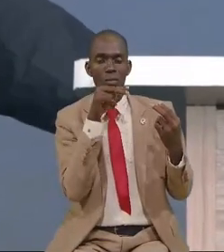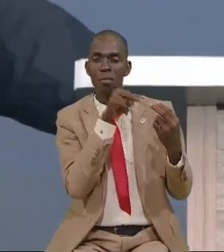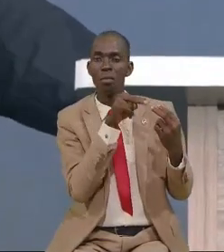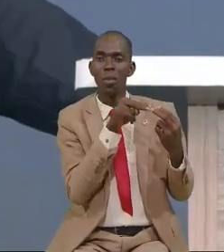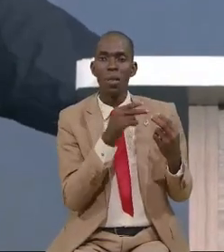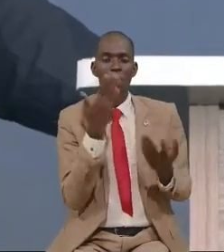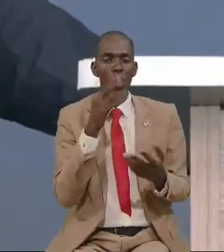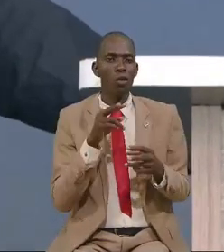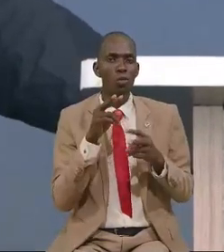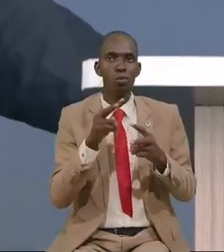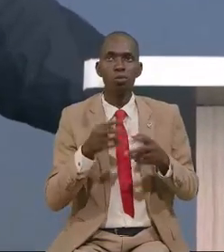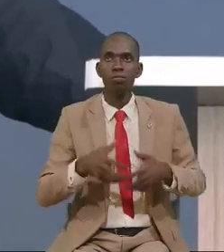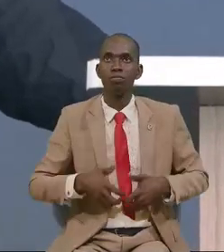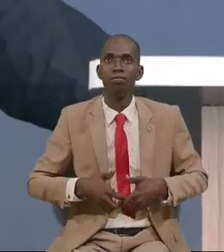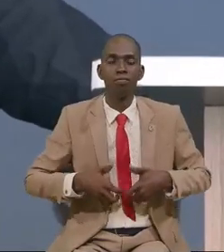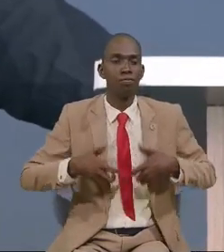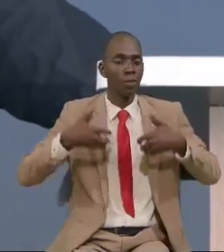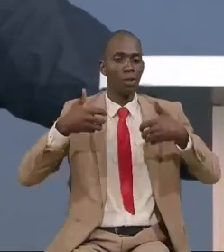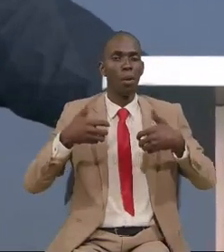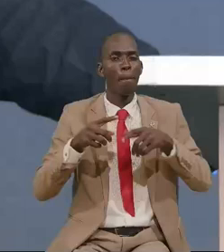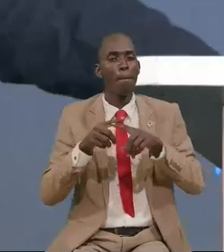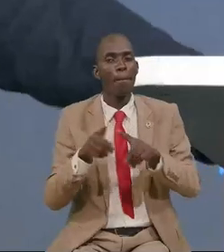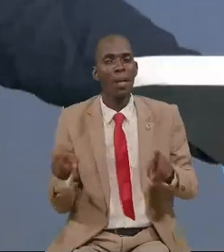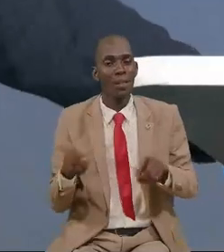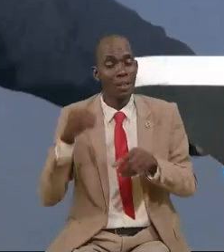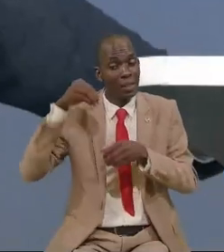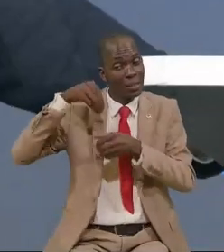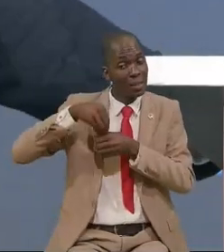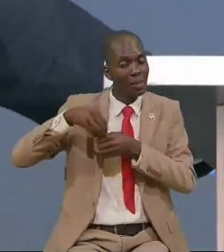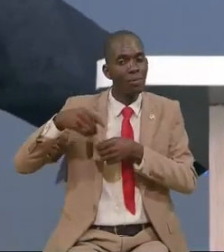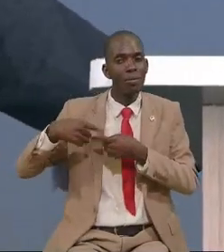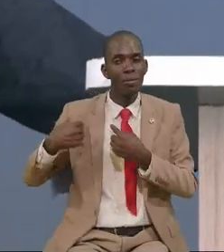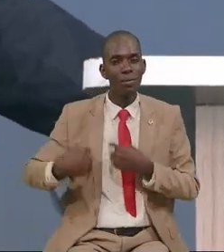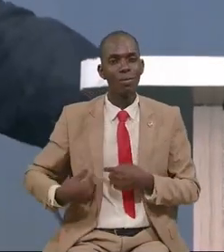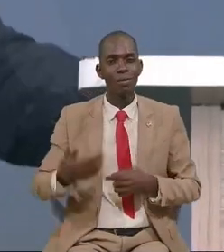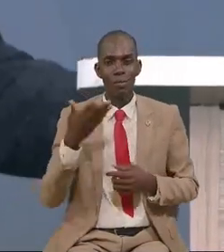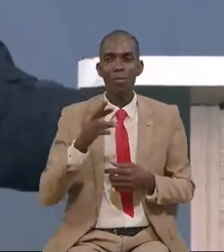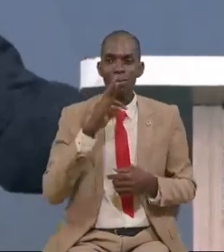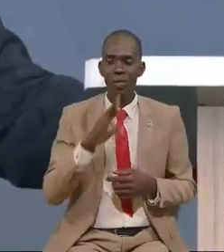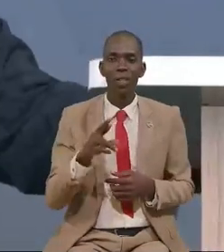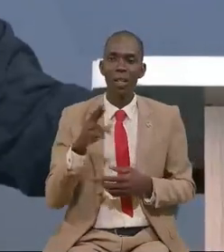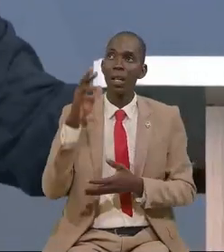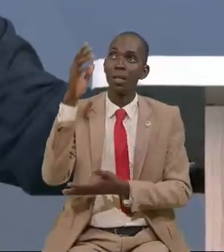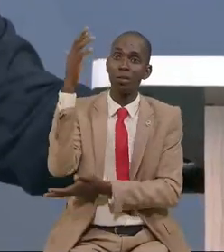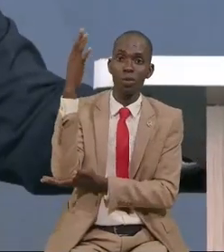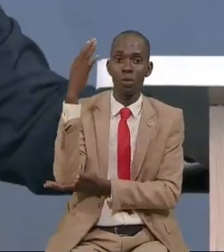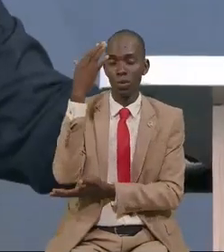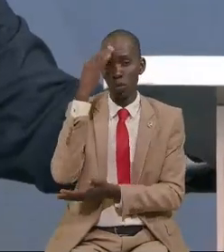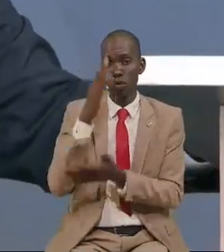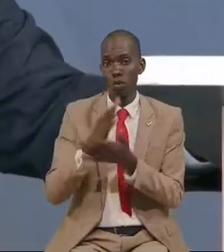sembler furieux, mais dans le cœur, il y a des choses que vous allez regarder. Il y a des arbres qui